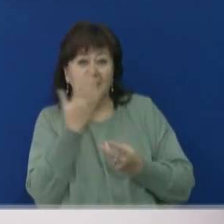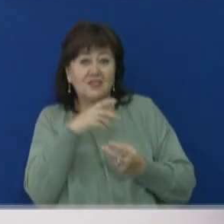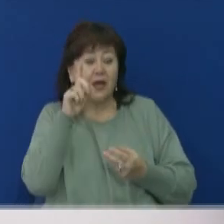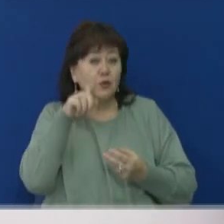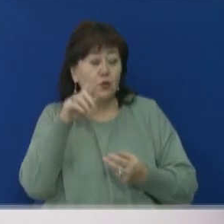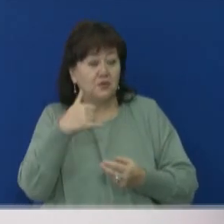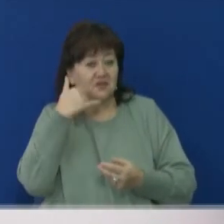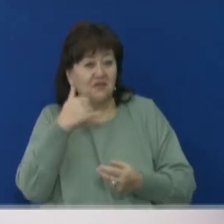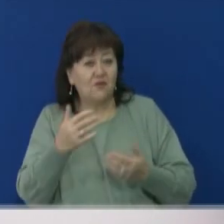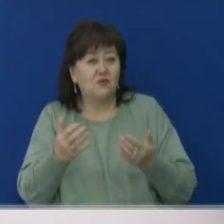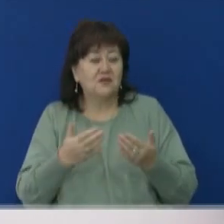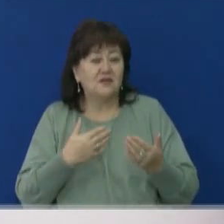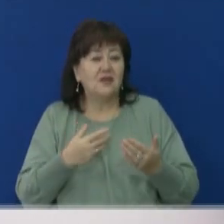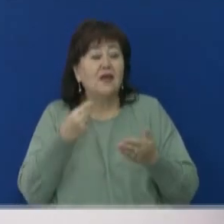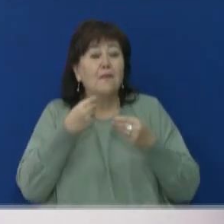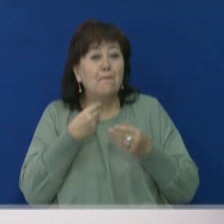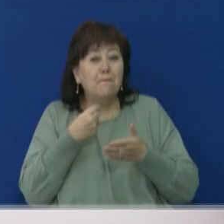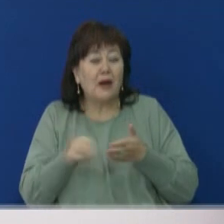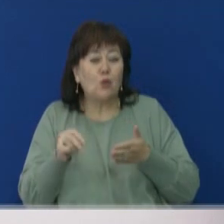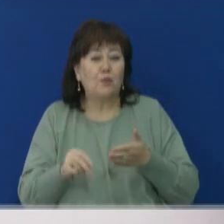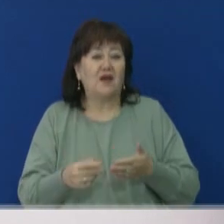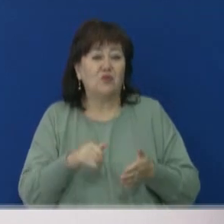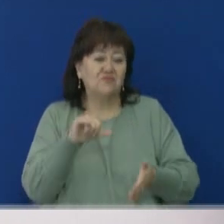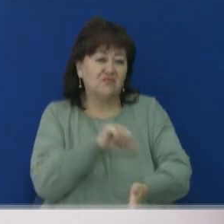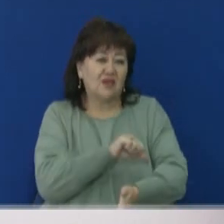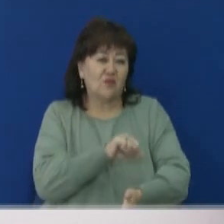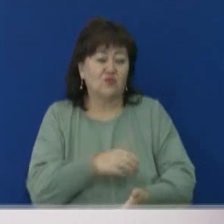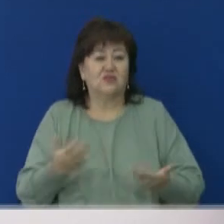департаменті бастығының орынбасары Нариман Күлдіков қылмыстық кодекстің